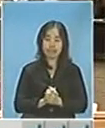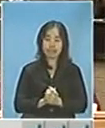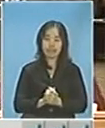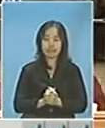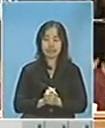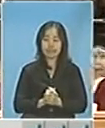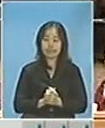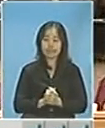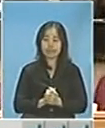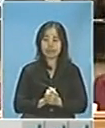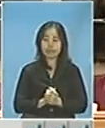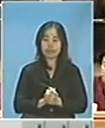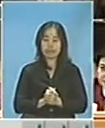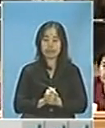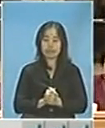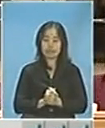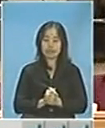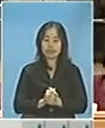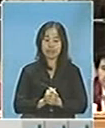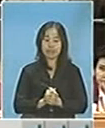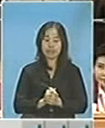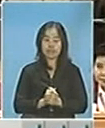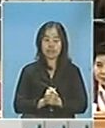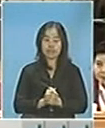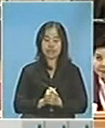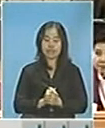ท่านสมาชิกที่อยู่นอกห้องประชุมครับ